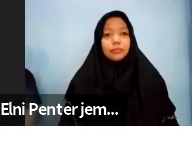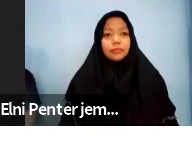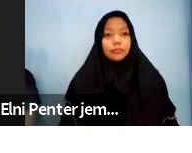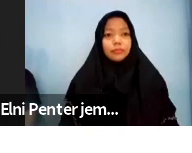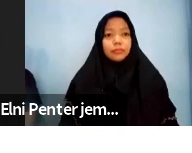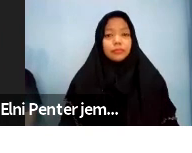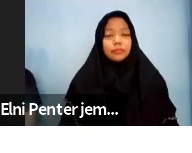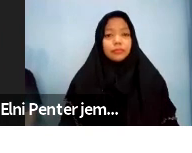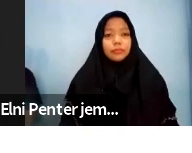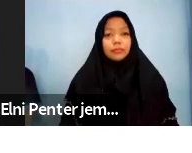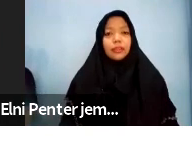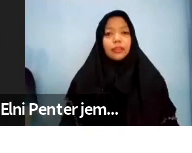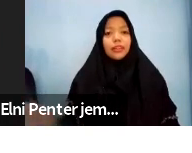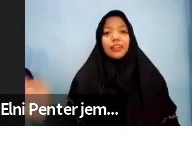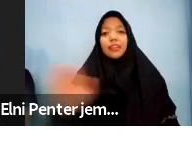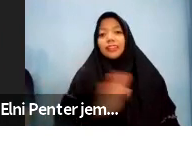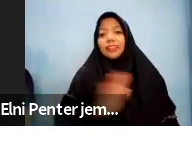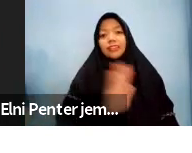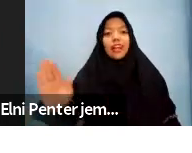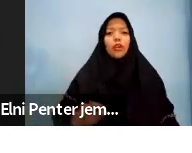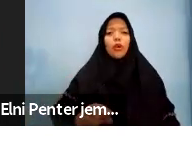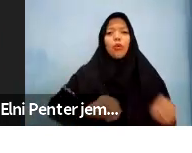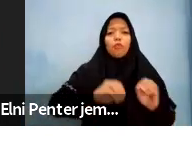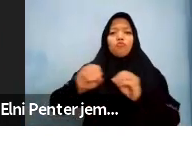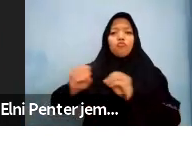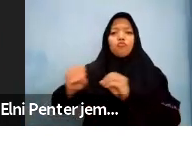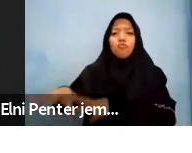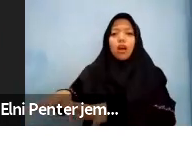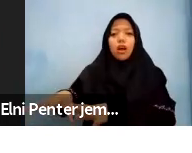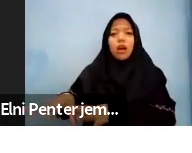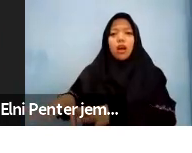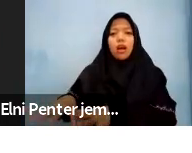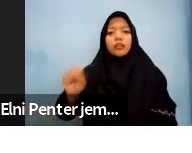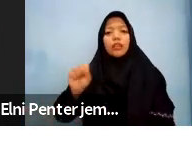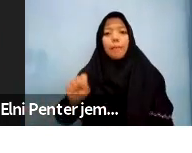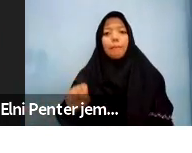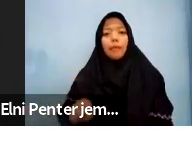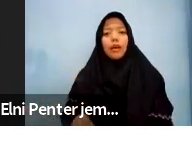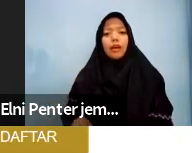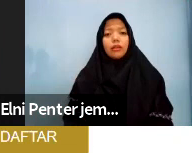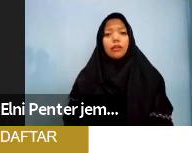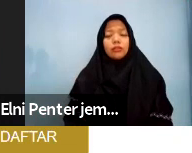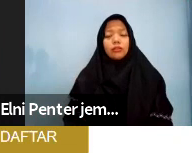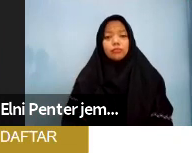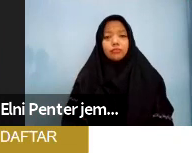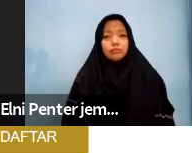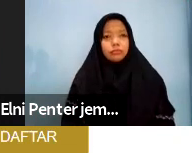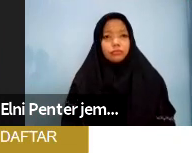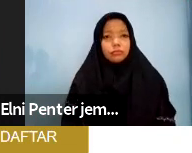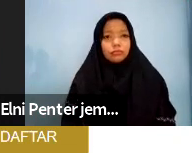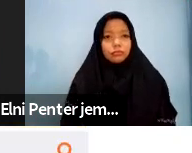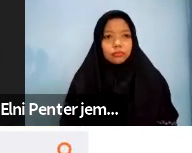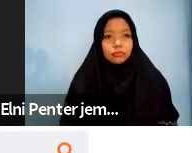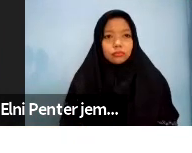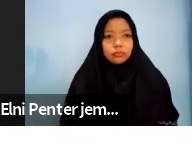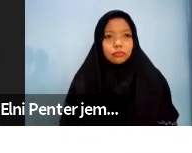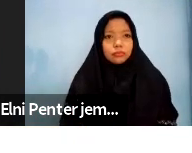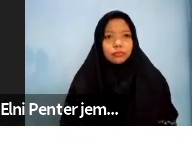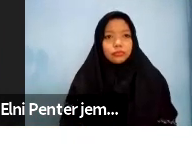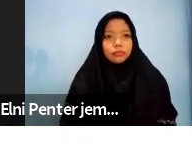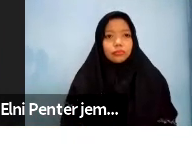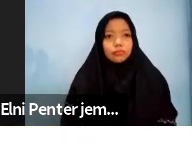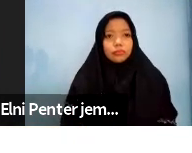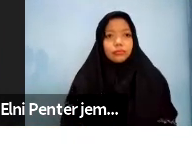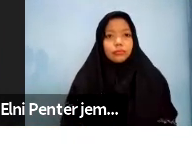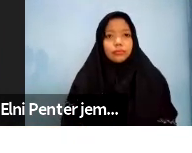Hai jangan buang sampah entar asalmu awal teratainya asal mula teratai mungkin ya